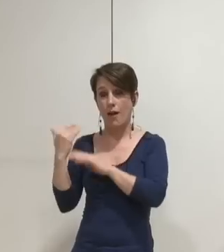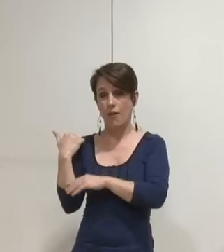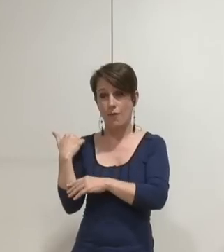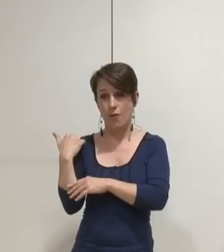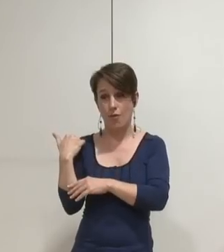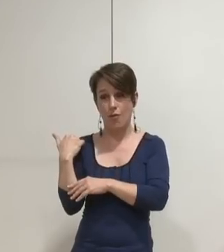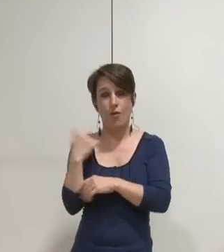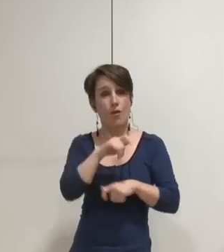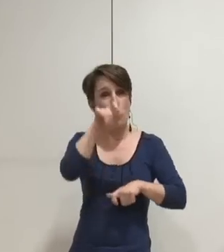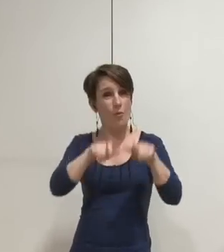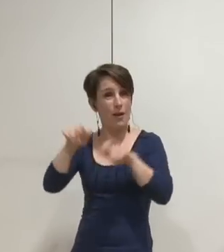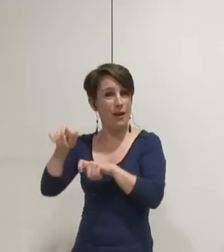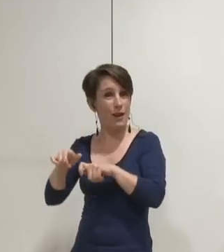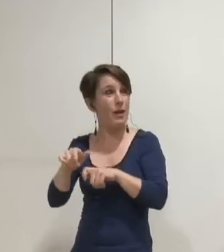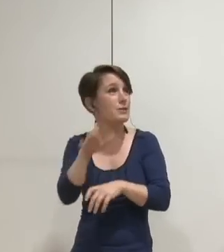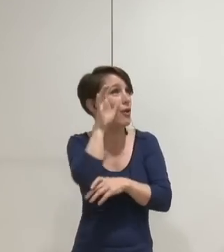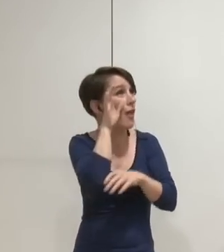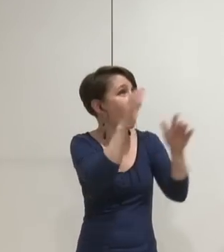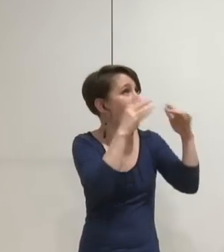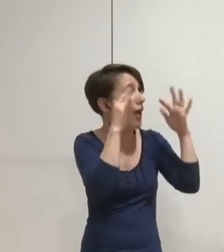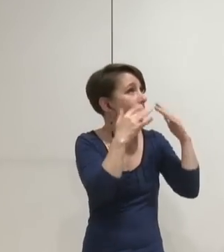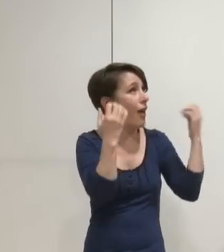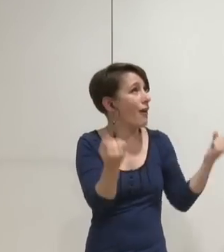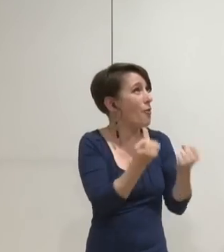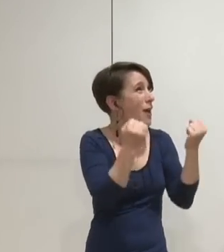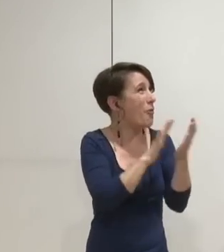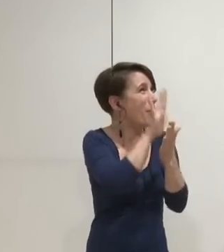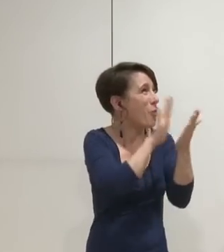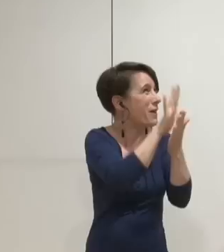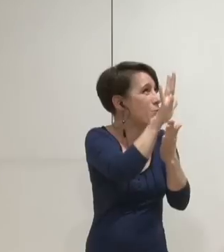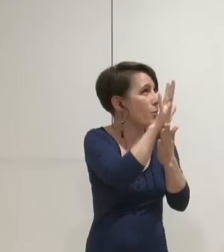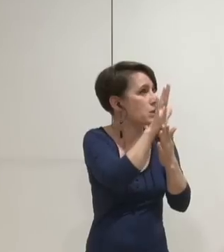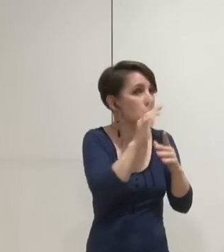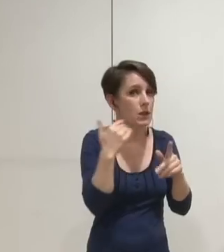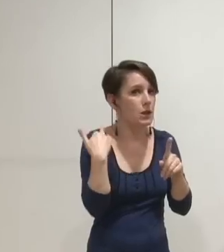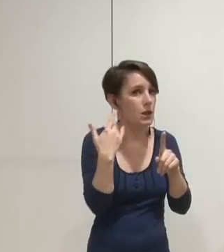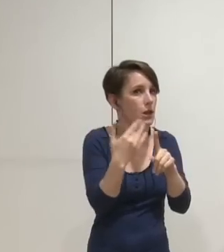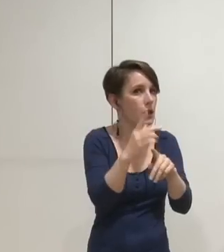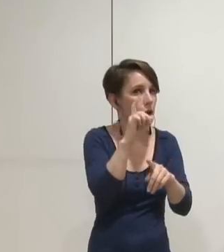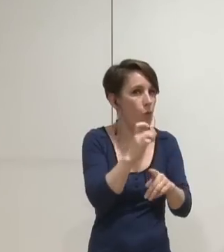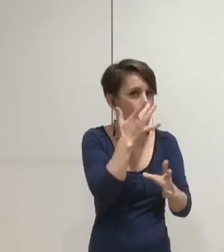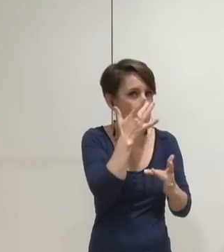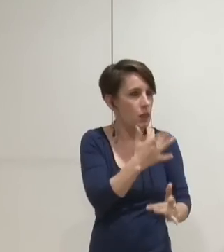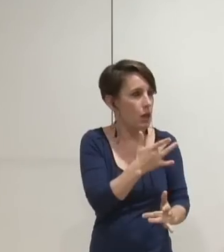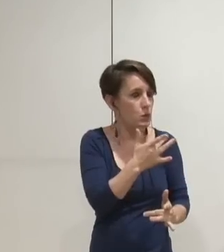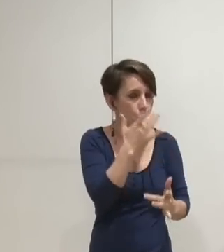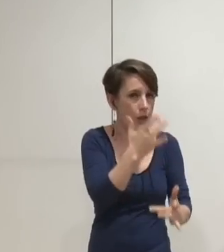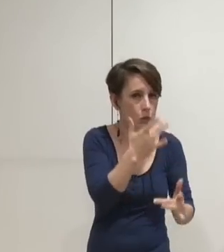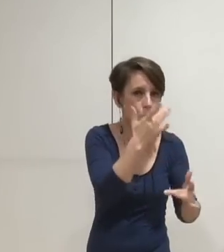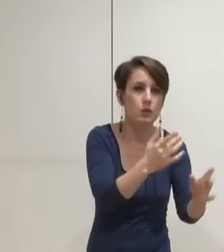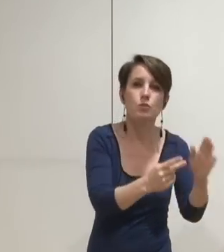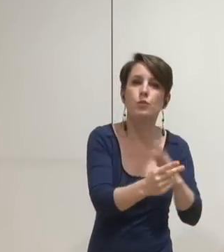pour argent comptant les déclarations de la campagne tout cela aura eu un seul effet